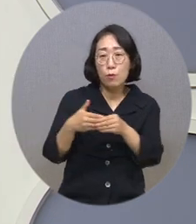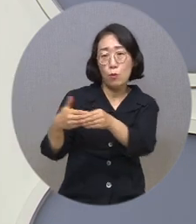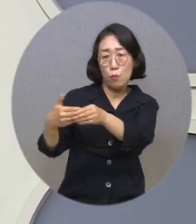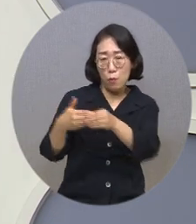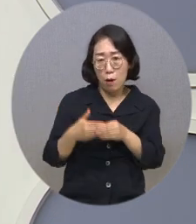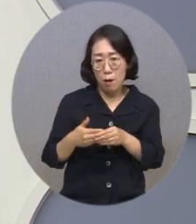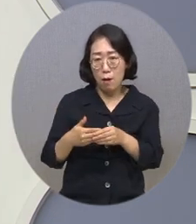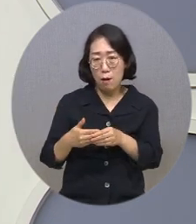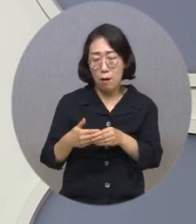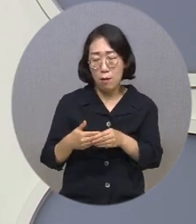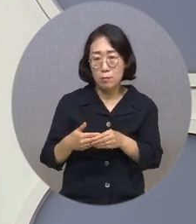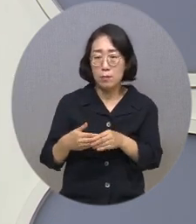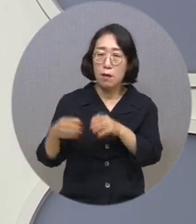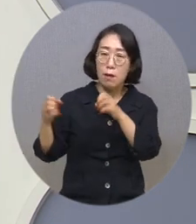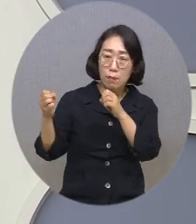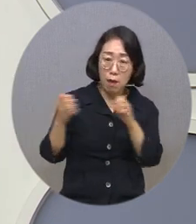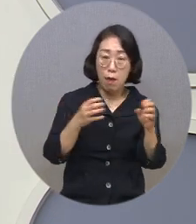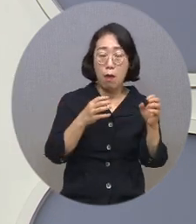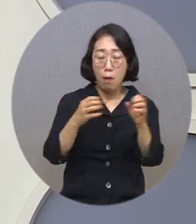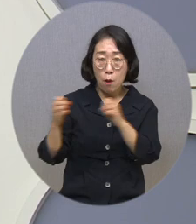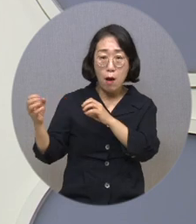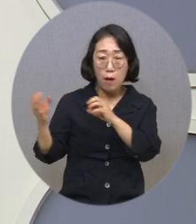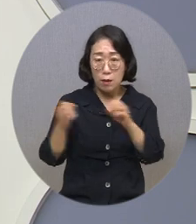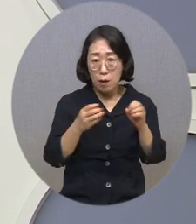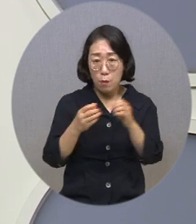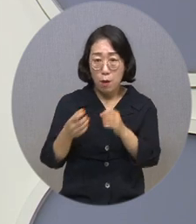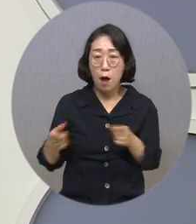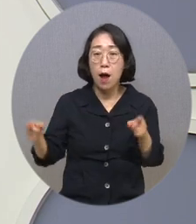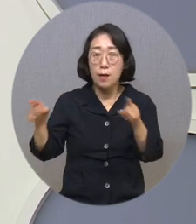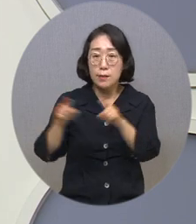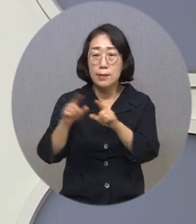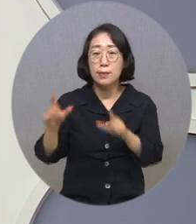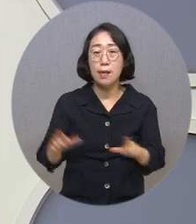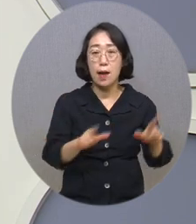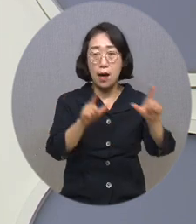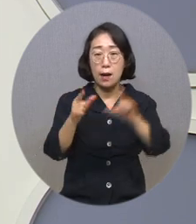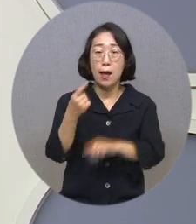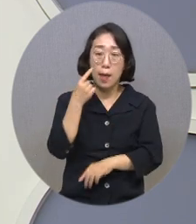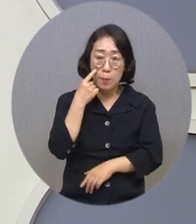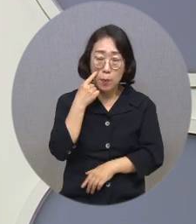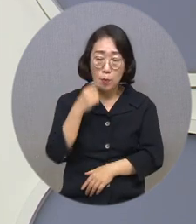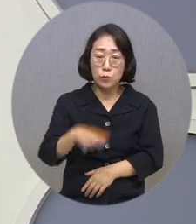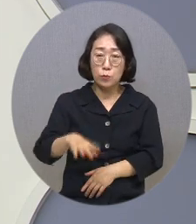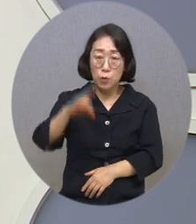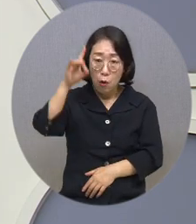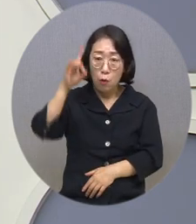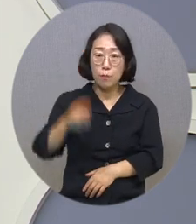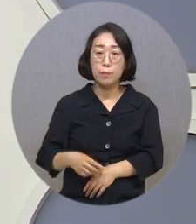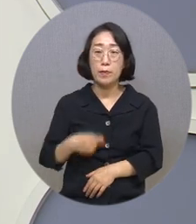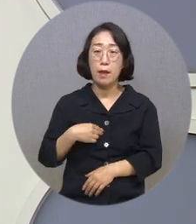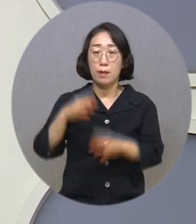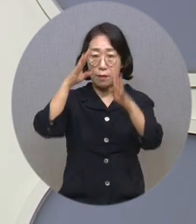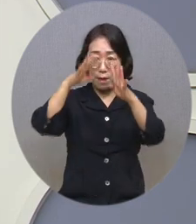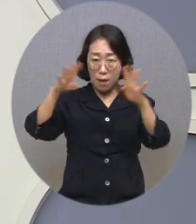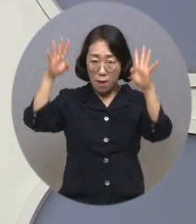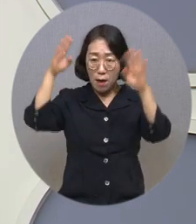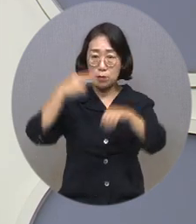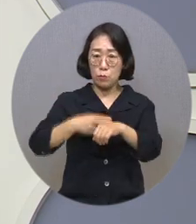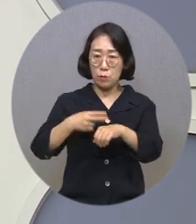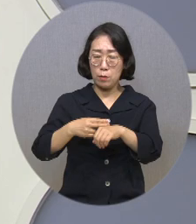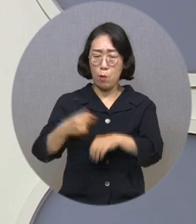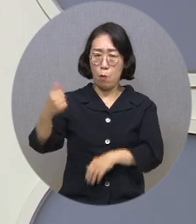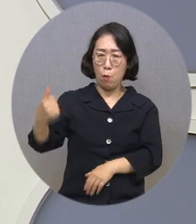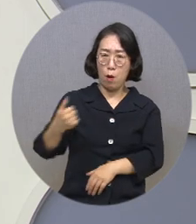같이 대화를 하고 어차피 이분들하고 한번 생활을 해보자. 왜냐면 처음에는 제가 그때 교수님 거 막 좀 꺼리는